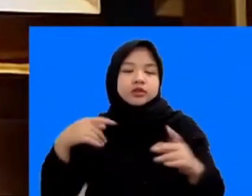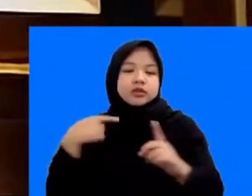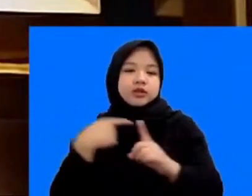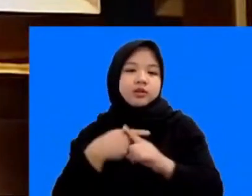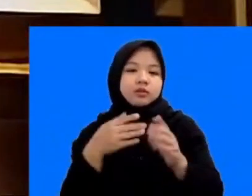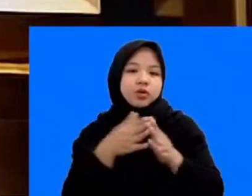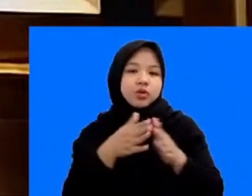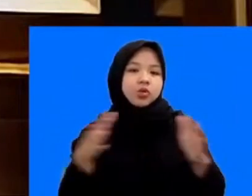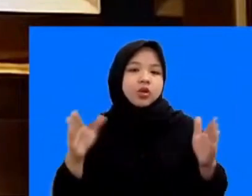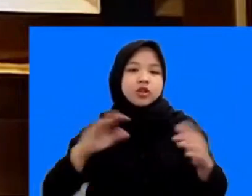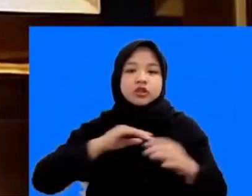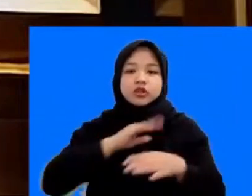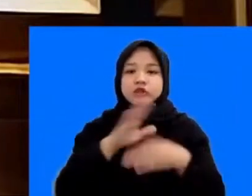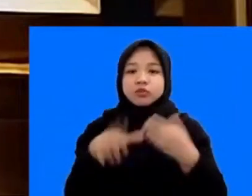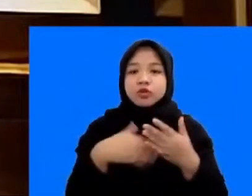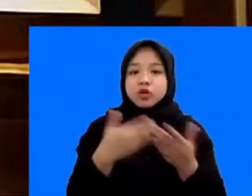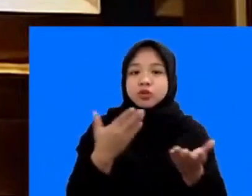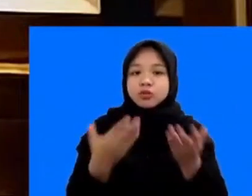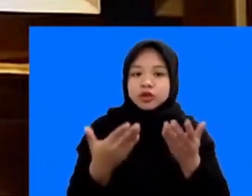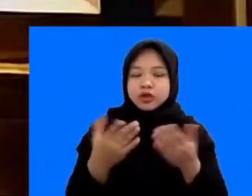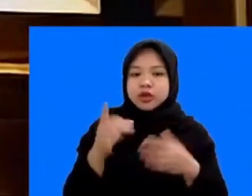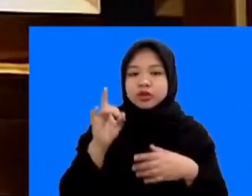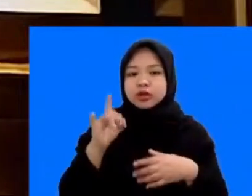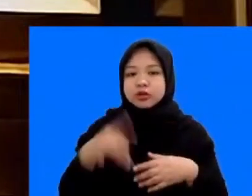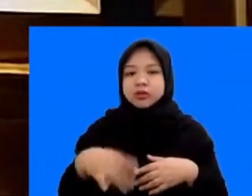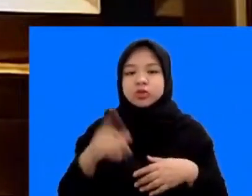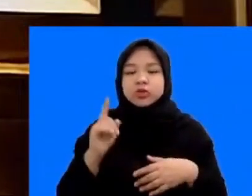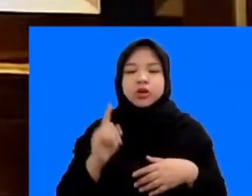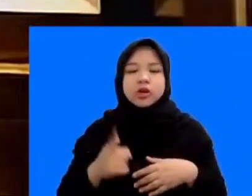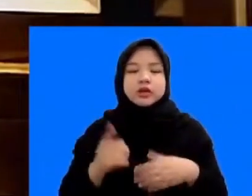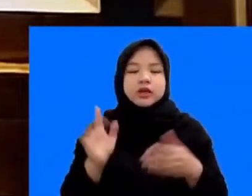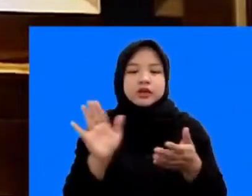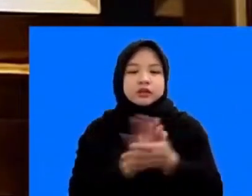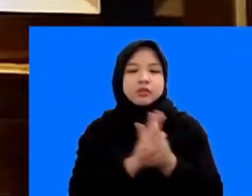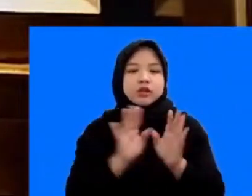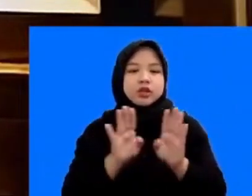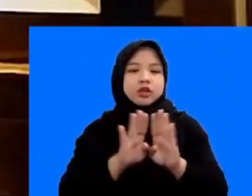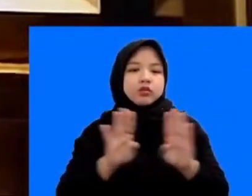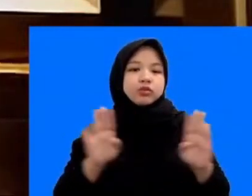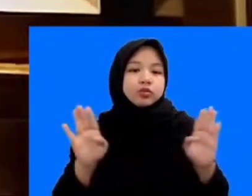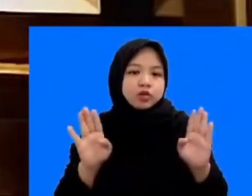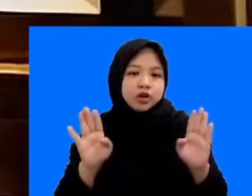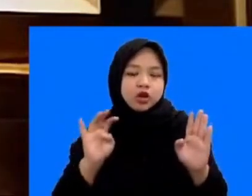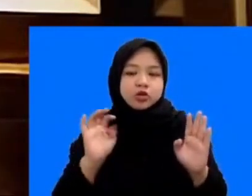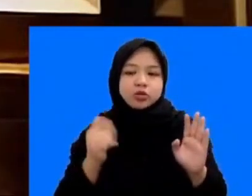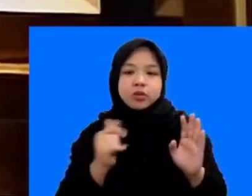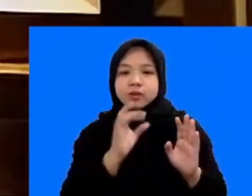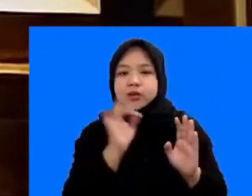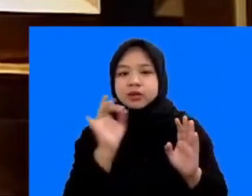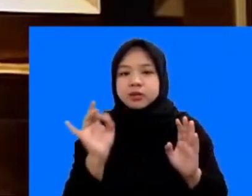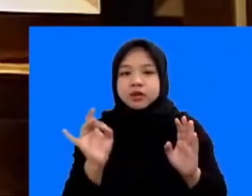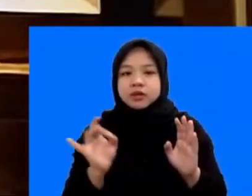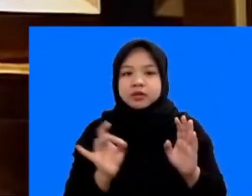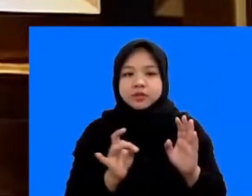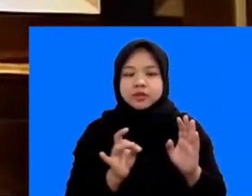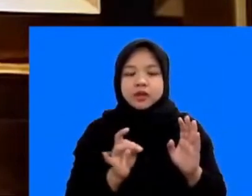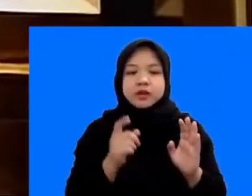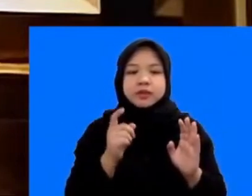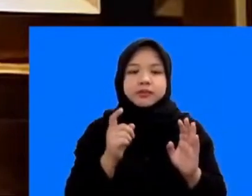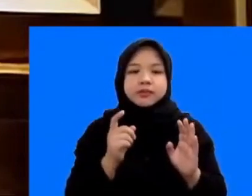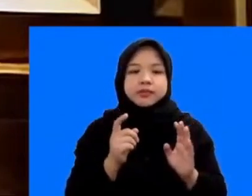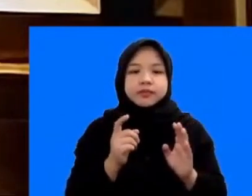semua kemungkinan termasuk membuka kanal yang ada berbagai-bagai berbagai macam kendala yang ada dan